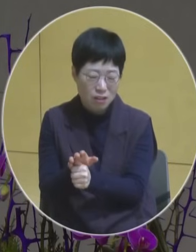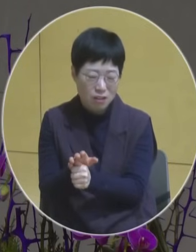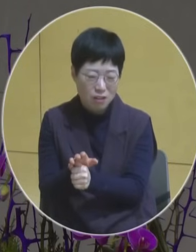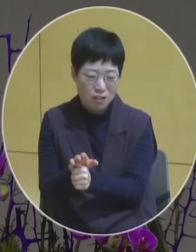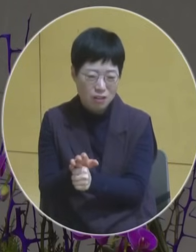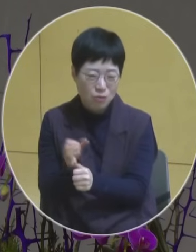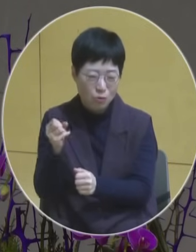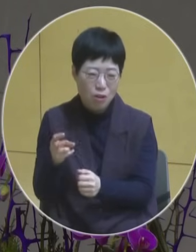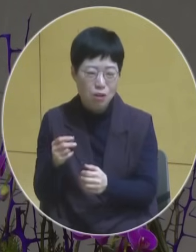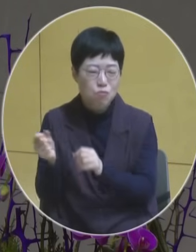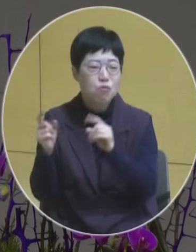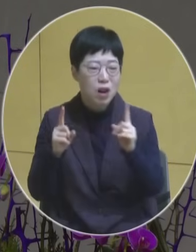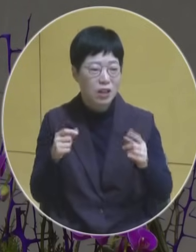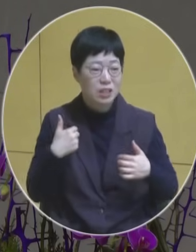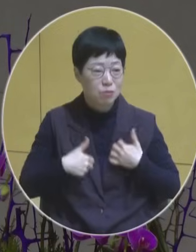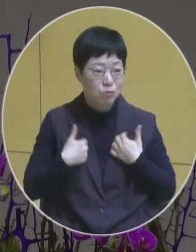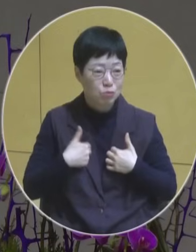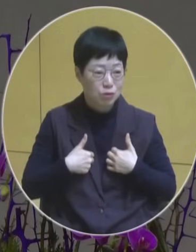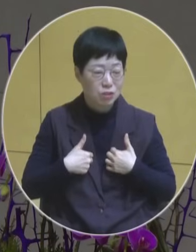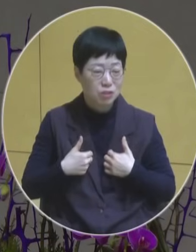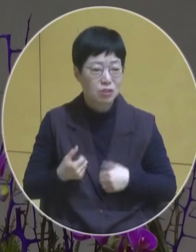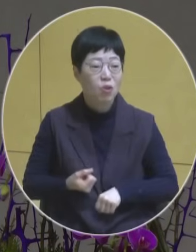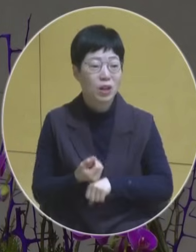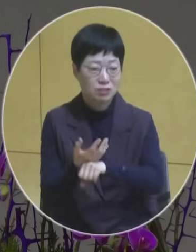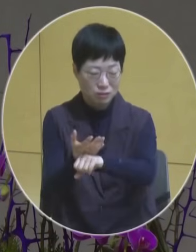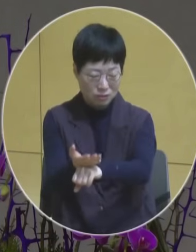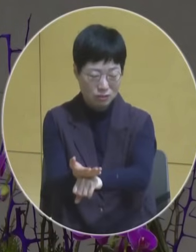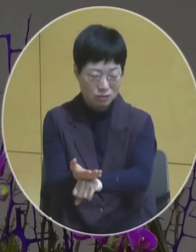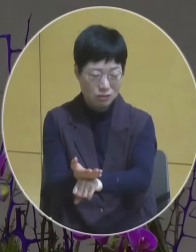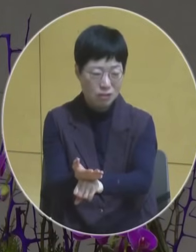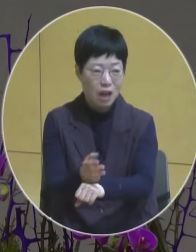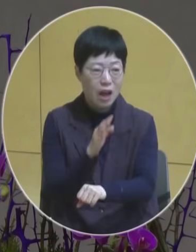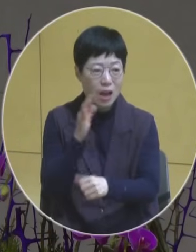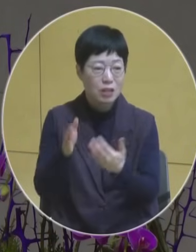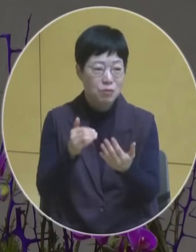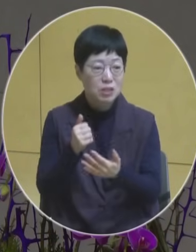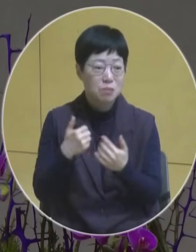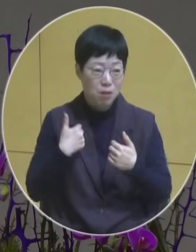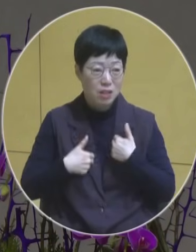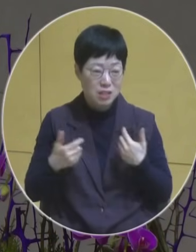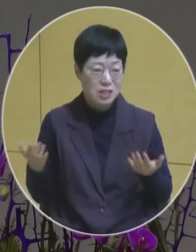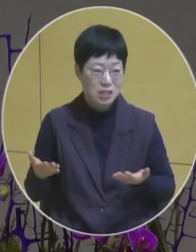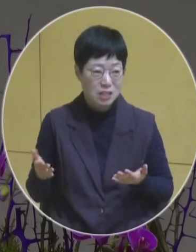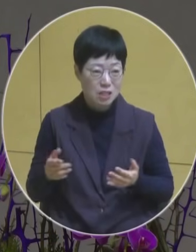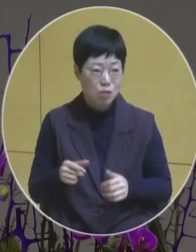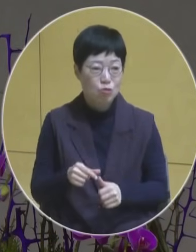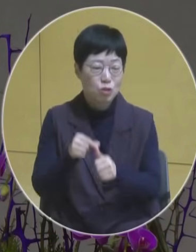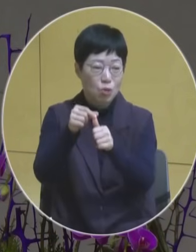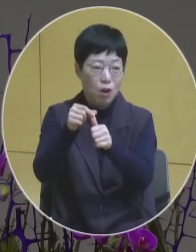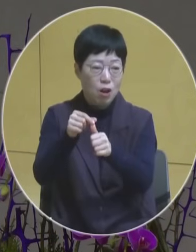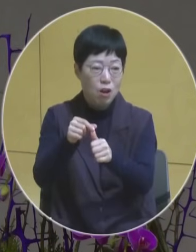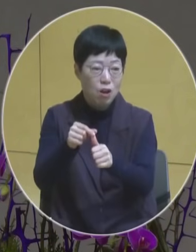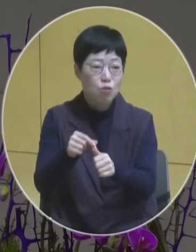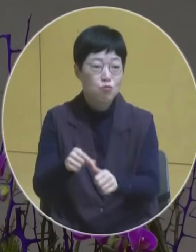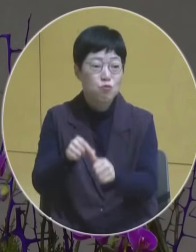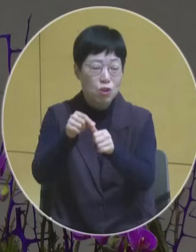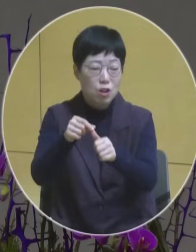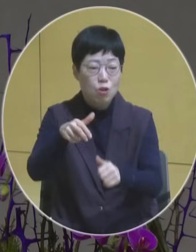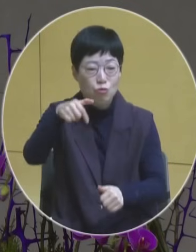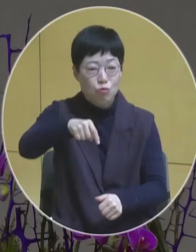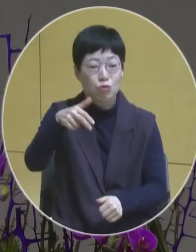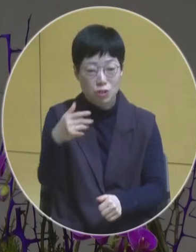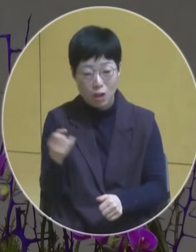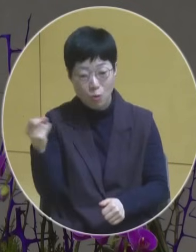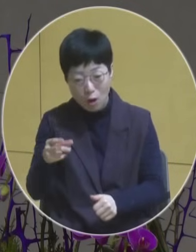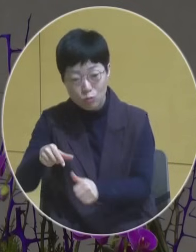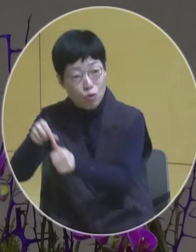그것을 넘어서도 부활을 전한다는 것 하나님께서 참 기뻐하신 일이잖아요. 구제와 구원은 늘 성경에 같이 나오는